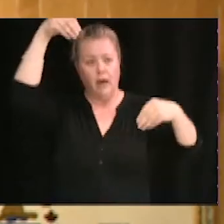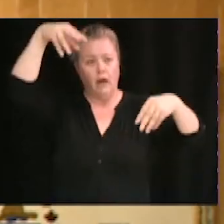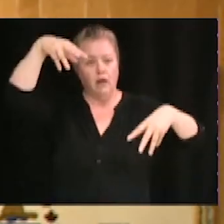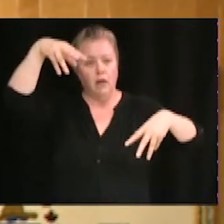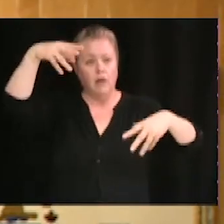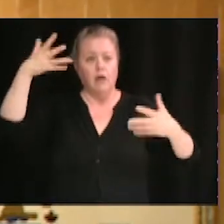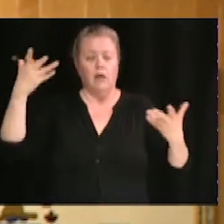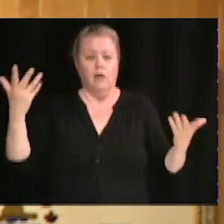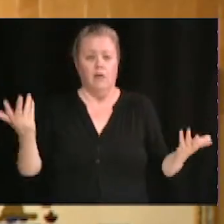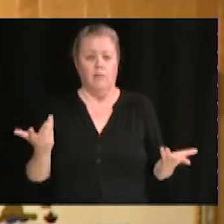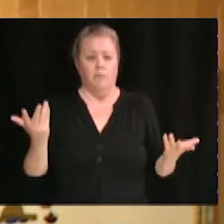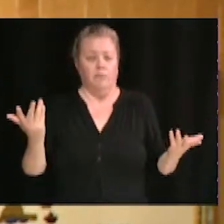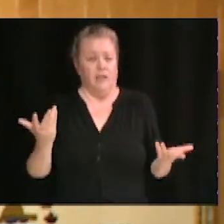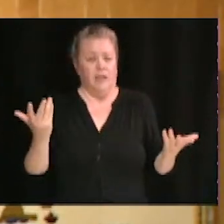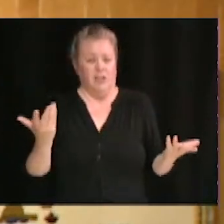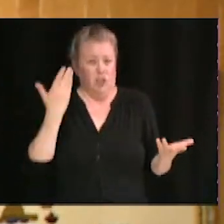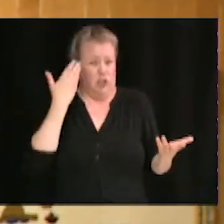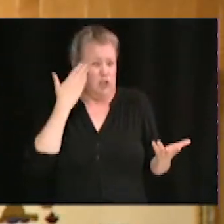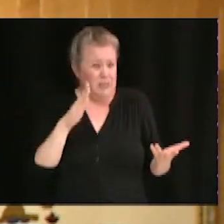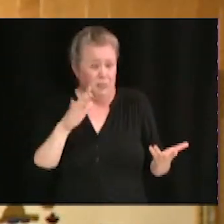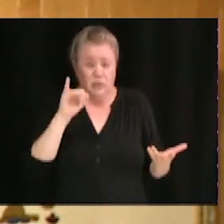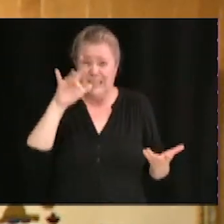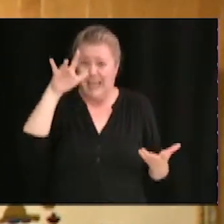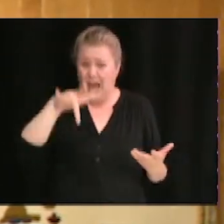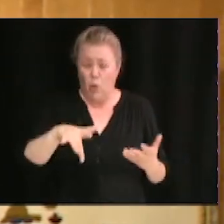comme dit, c pour les nombres ou tout, je n'en sais rien,